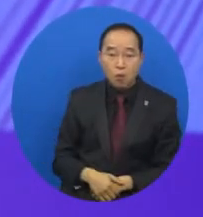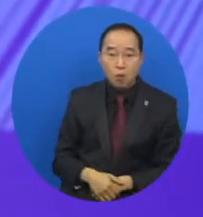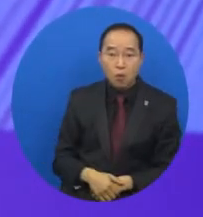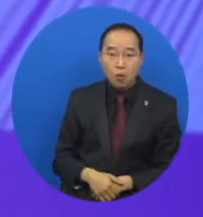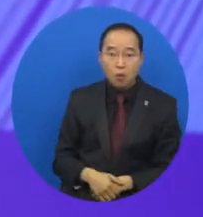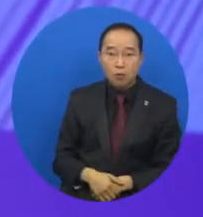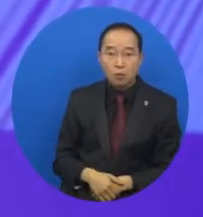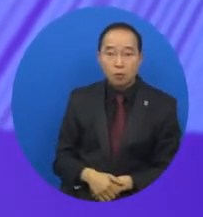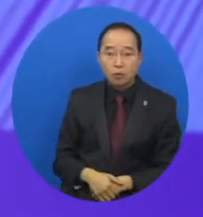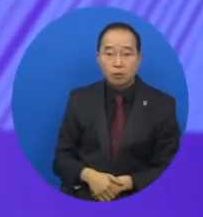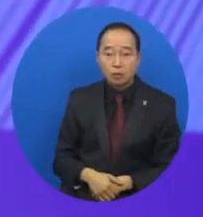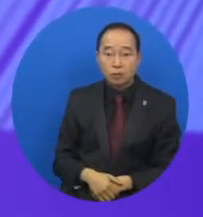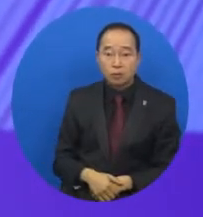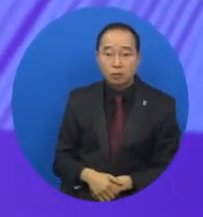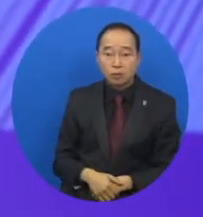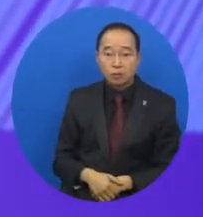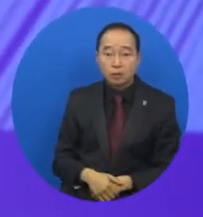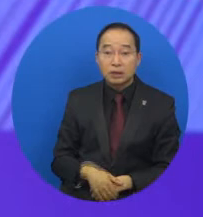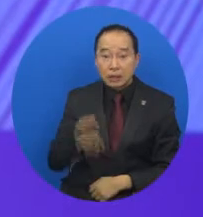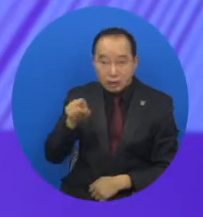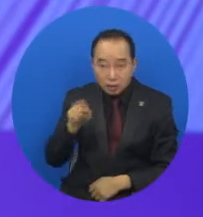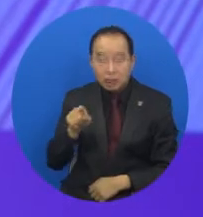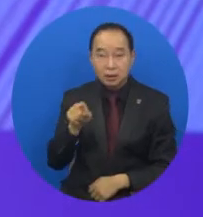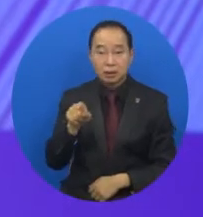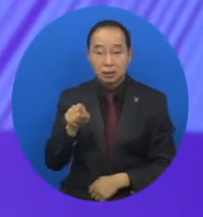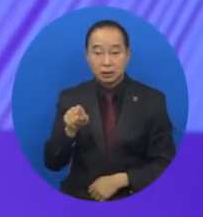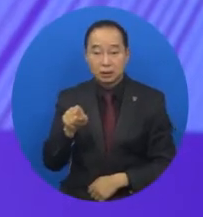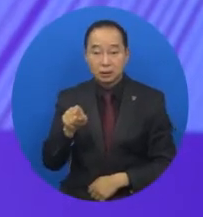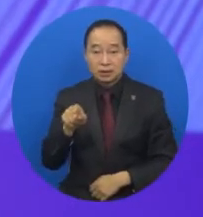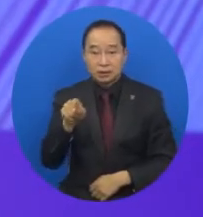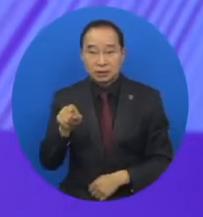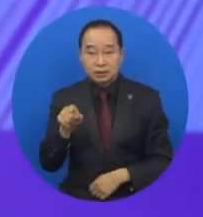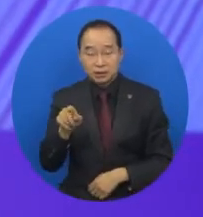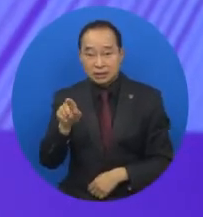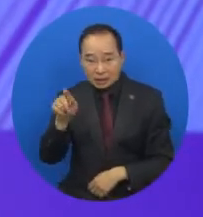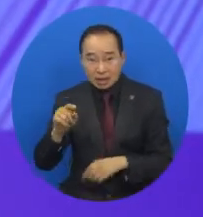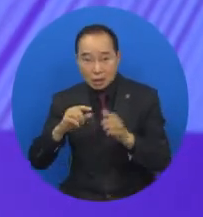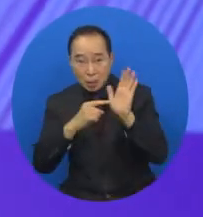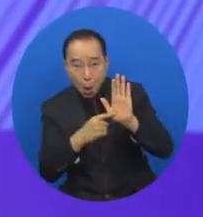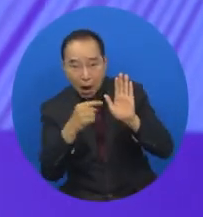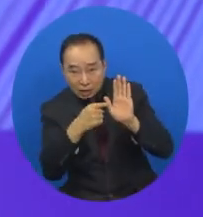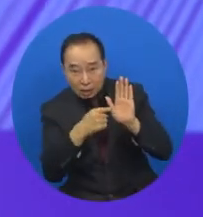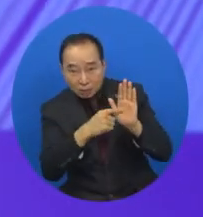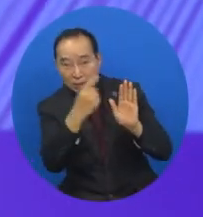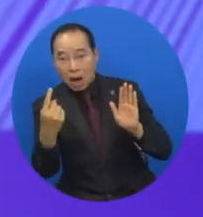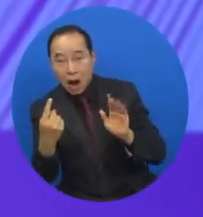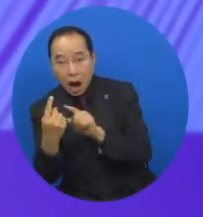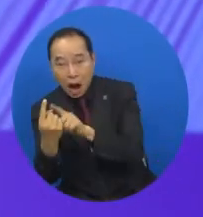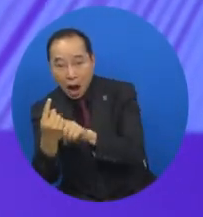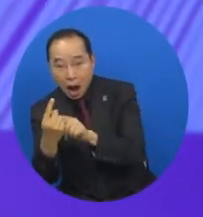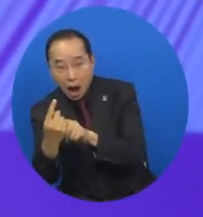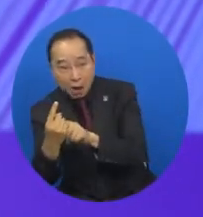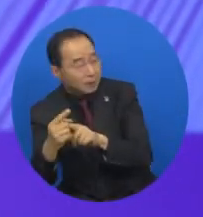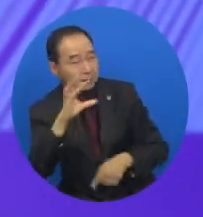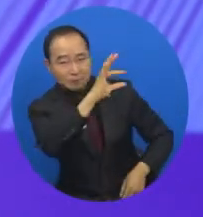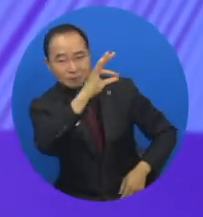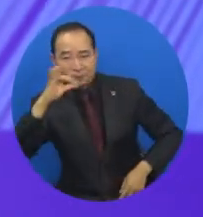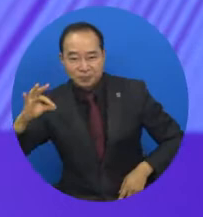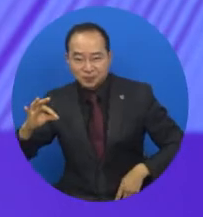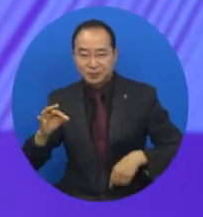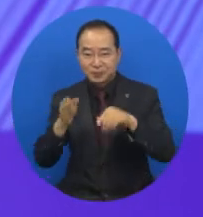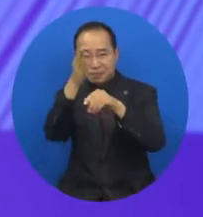그랬더니 상대방이 이거를 쫙 반으로 나누더니 이렇게 꼬우기 시작했어요.